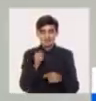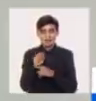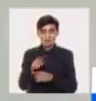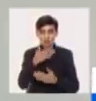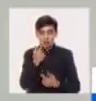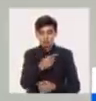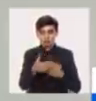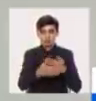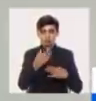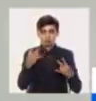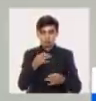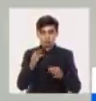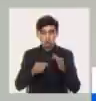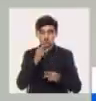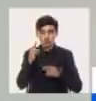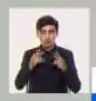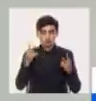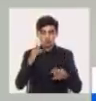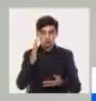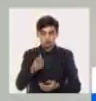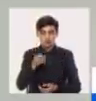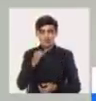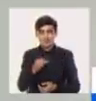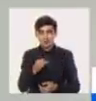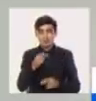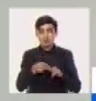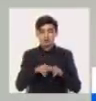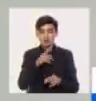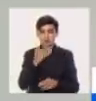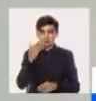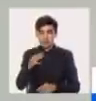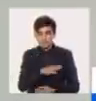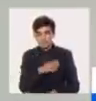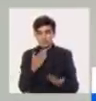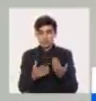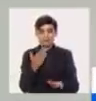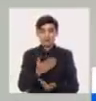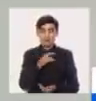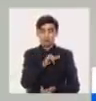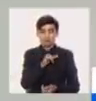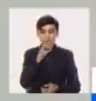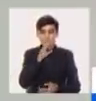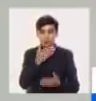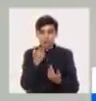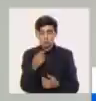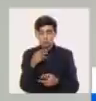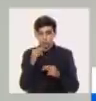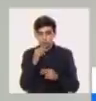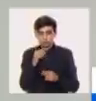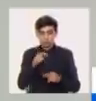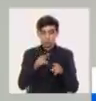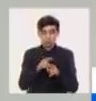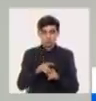болса, онда біз оларды сотқа беруіміз керек шығар. Олар сұраныс жасады ма? Егер оларда дәрі жоқ болса, неге сабырламай,